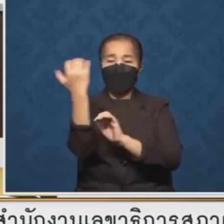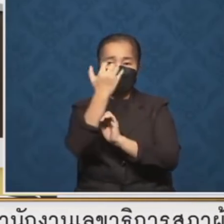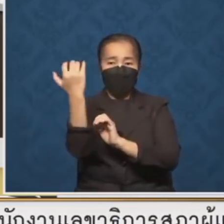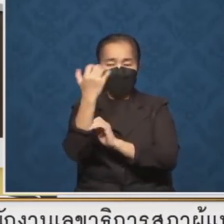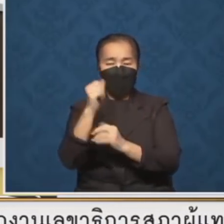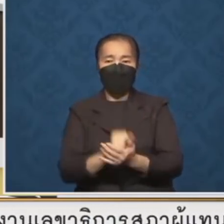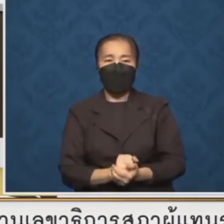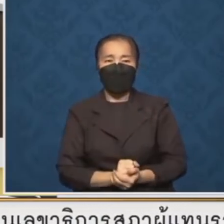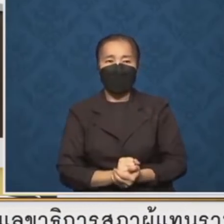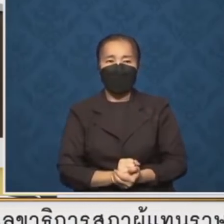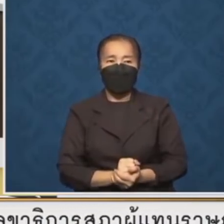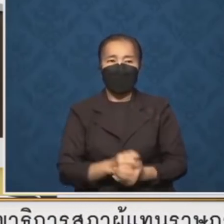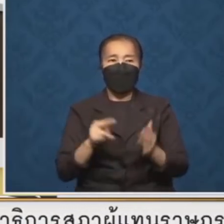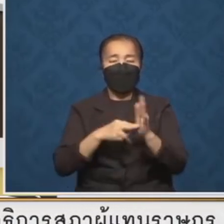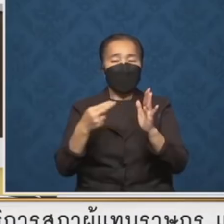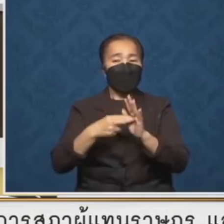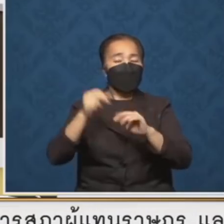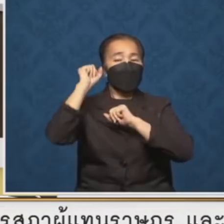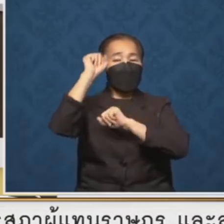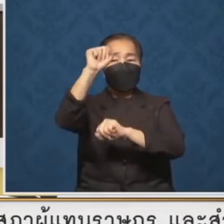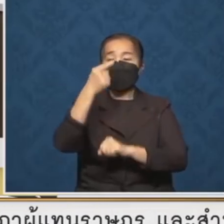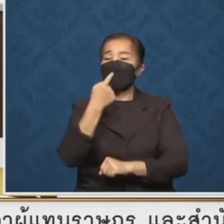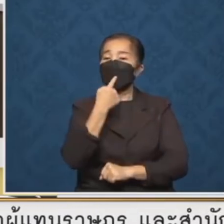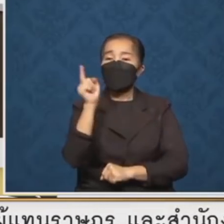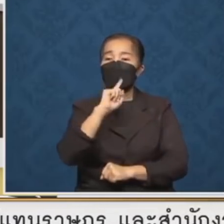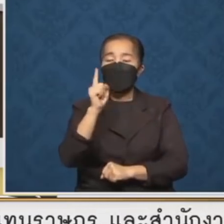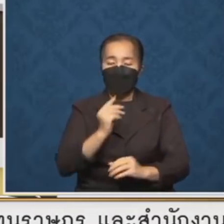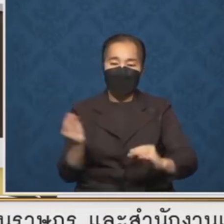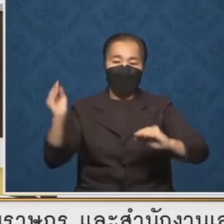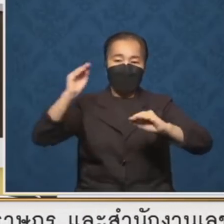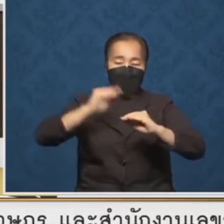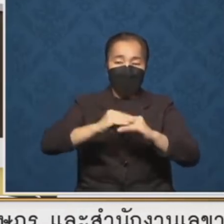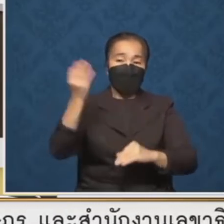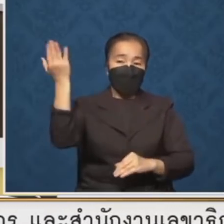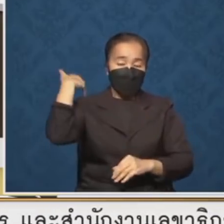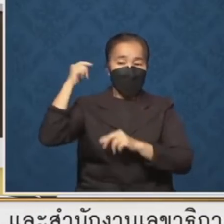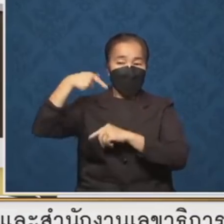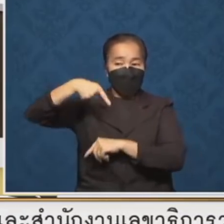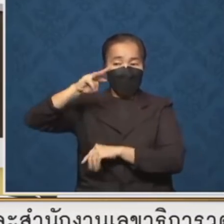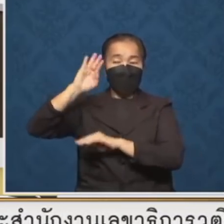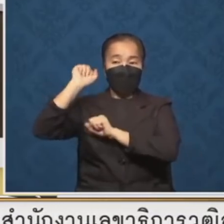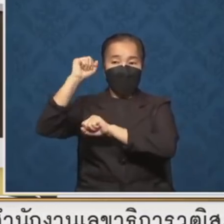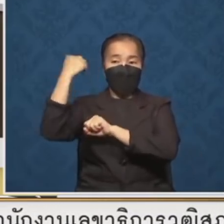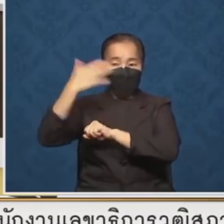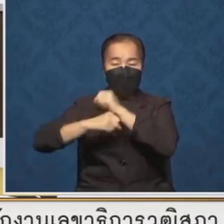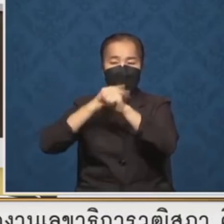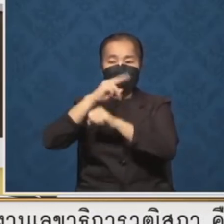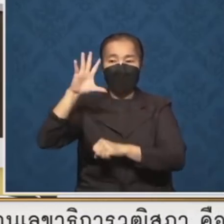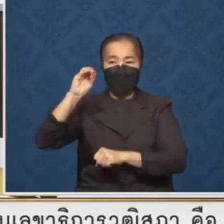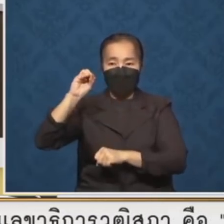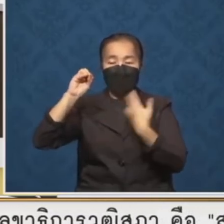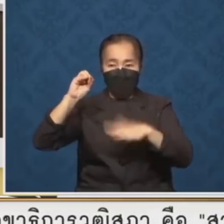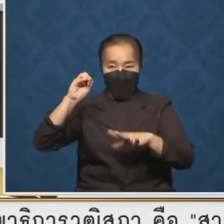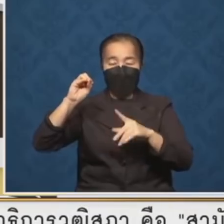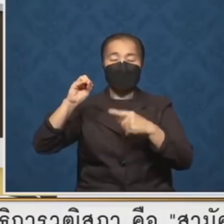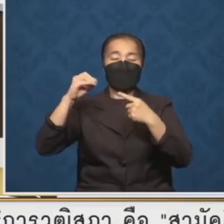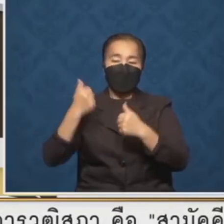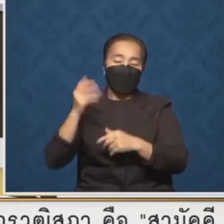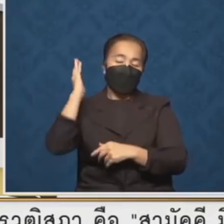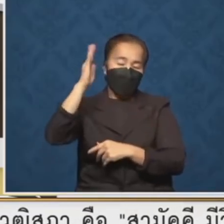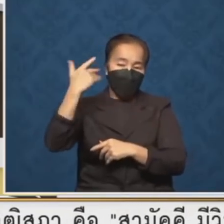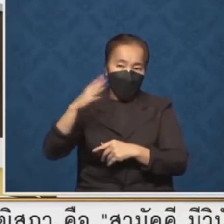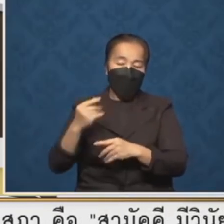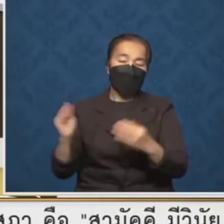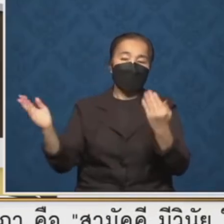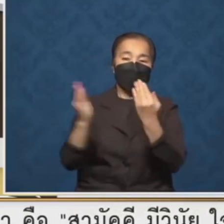ซึ่งมันเป็นการประกาศขยายเพิ่มเติมจากประกาศเดิมที่มีไว้ตั้งแต่ปี2550สมัยยังเป็นกระทรวง ICT เ